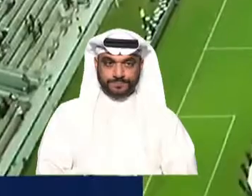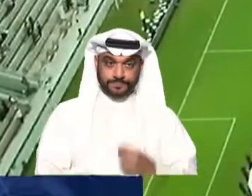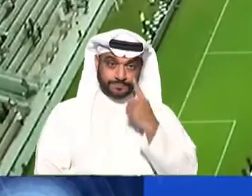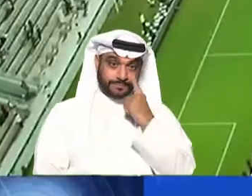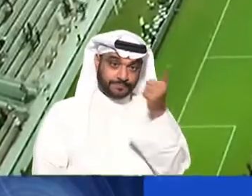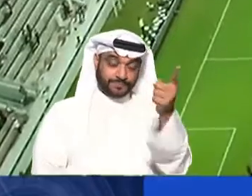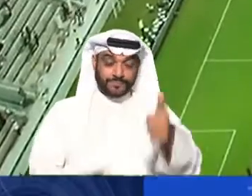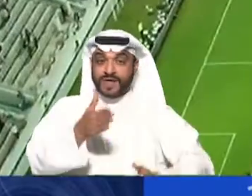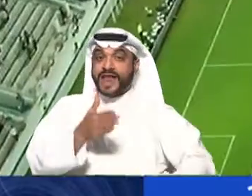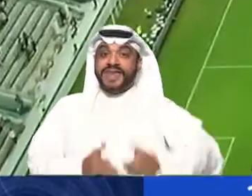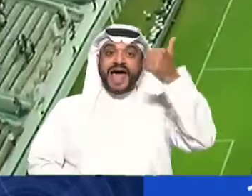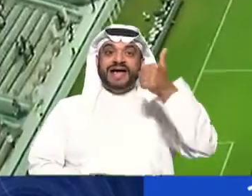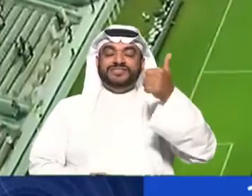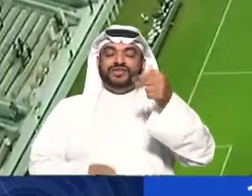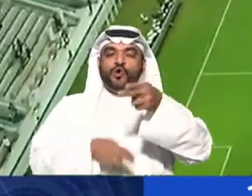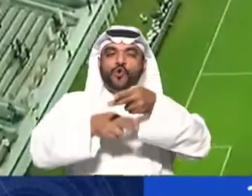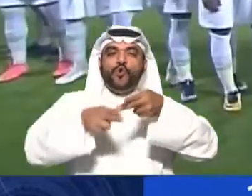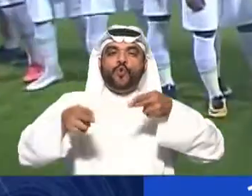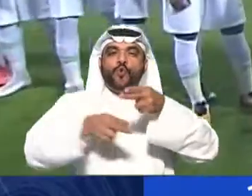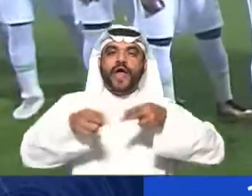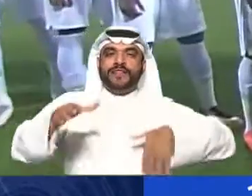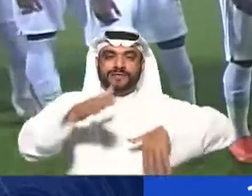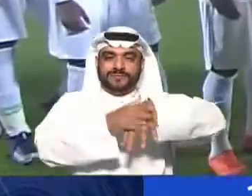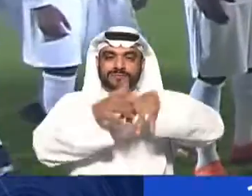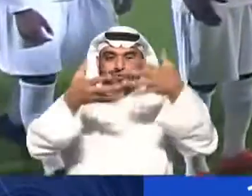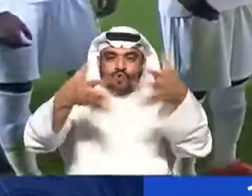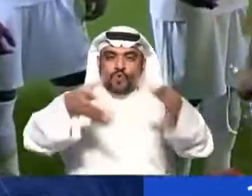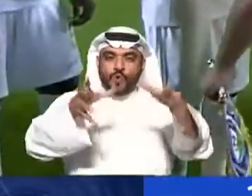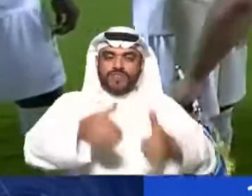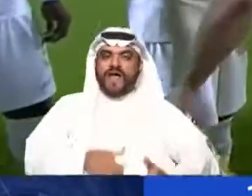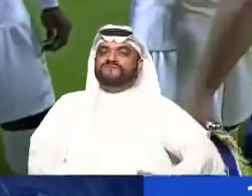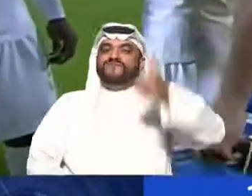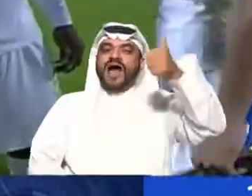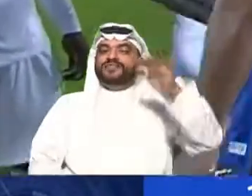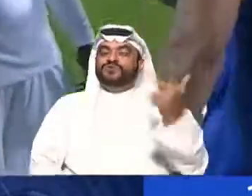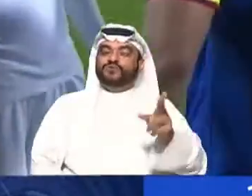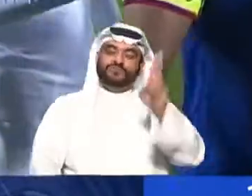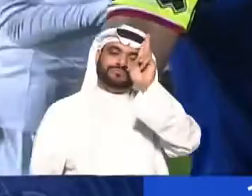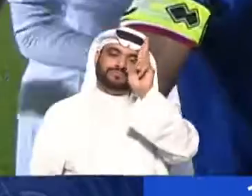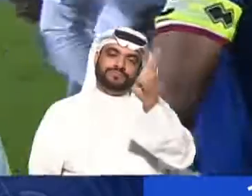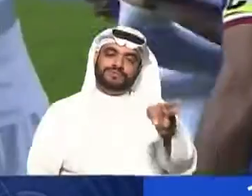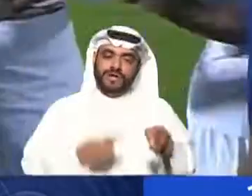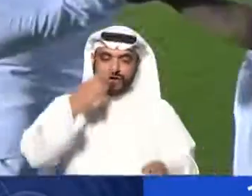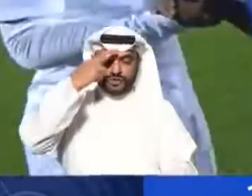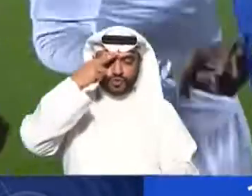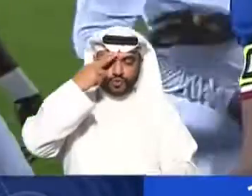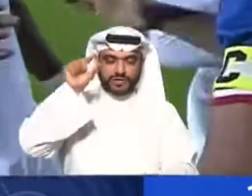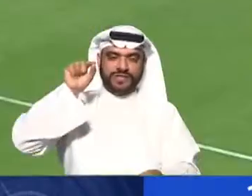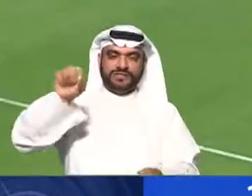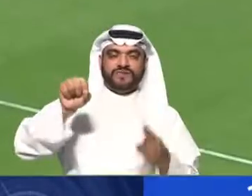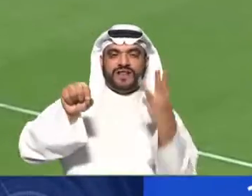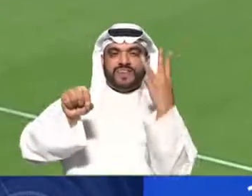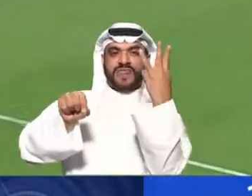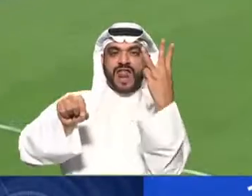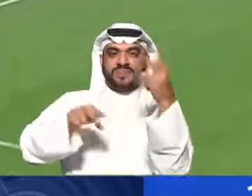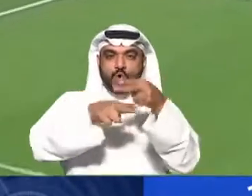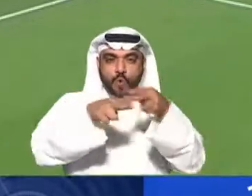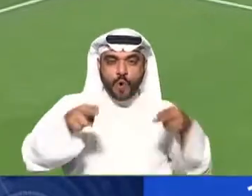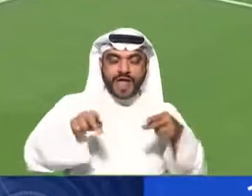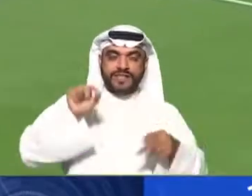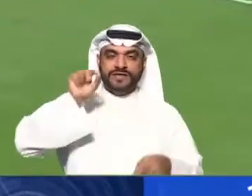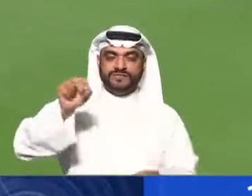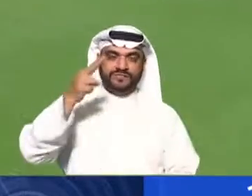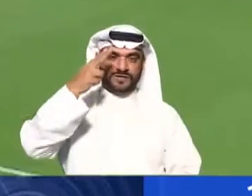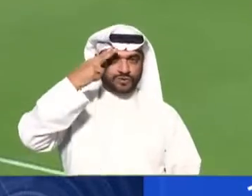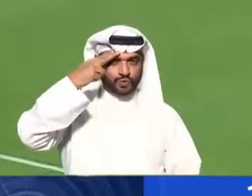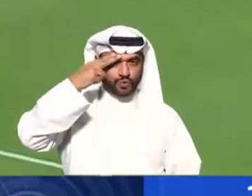نجح منتخبنا الوطني الأول لكرة القدم في الفوز على شقيقه السعودي بثلاثة أهداف مقابل هدف ضمن منافسات